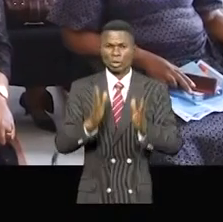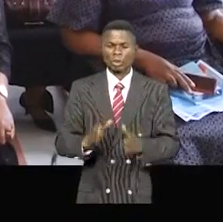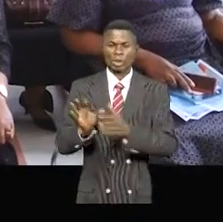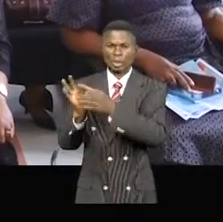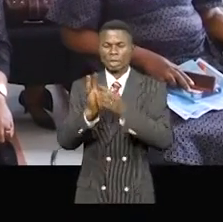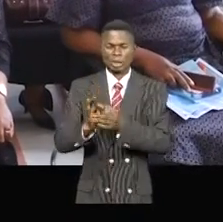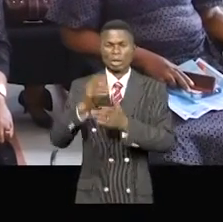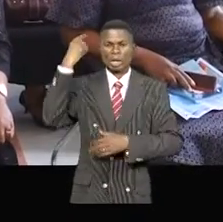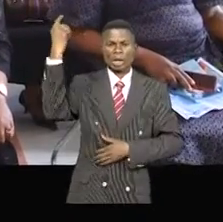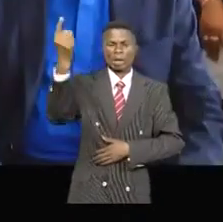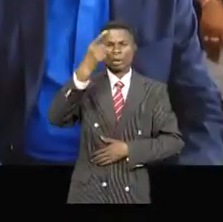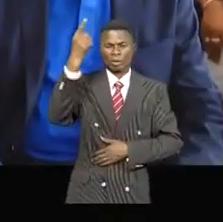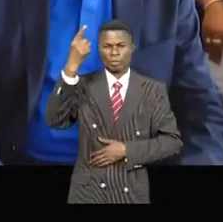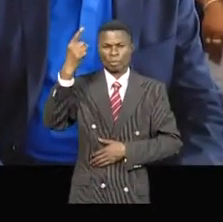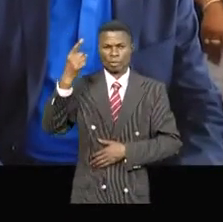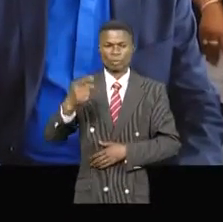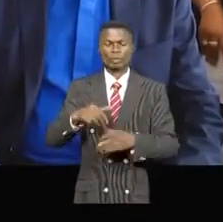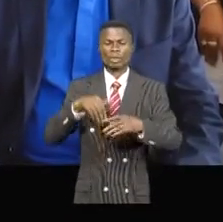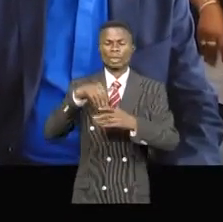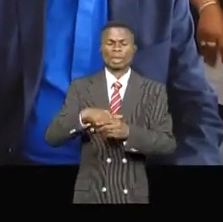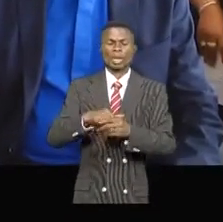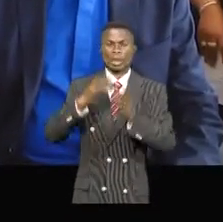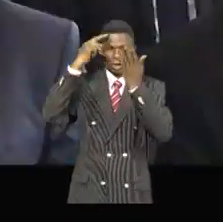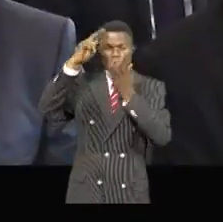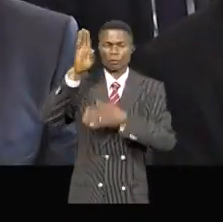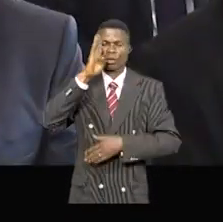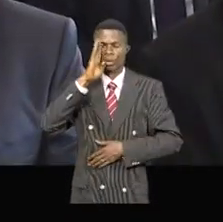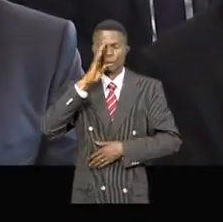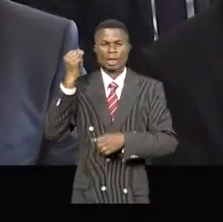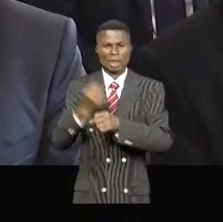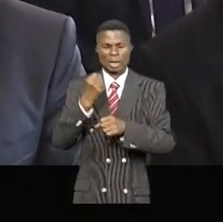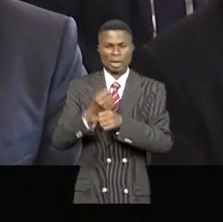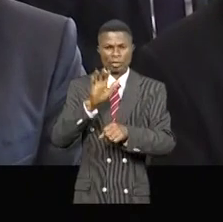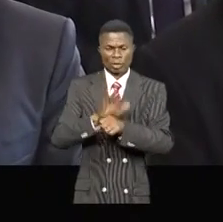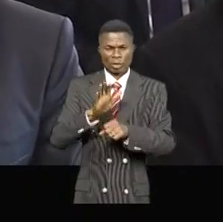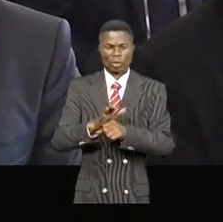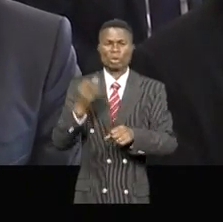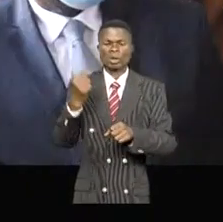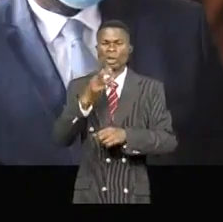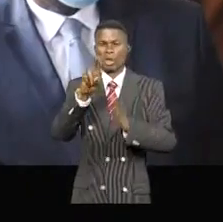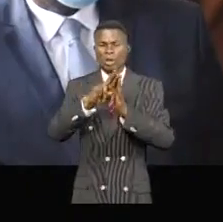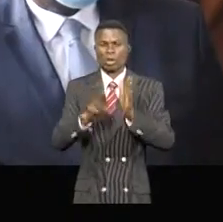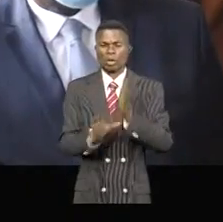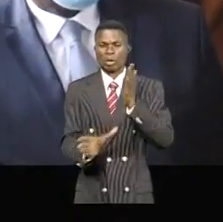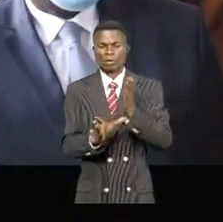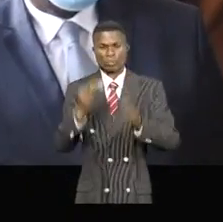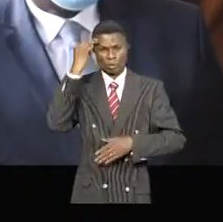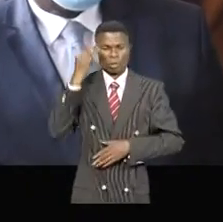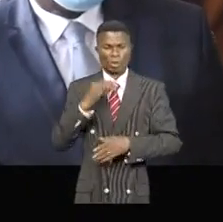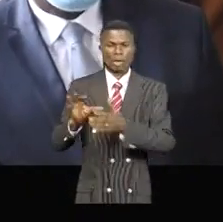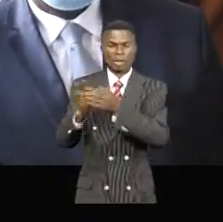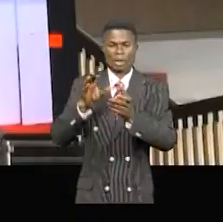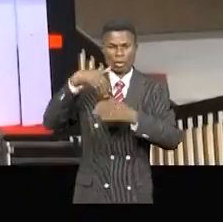relations internationales à l'Université libre de Bruxelles. Il a assumé tour à tour les fonctions de vice-ministre de relations